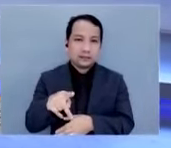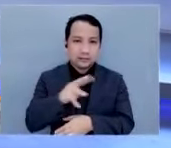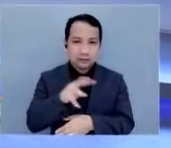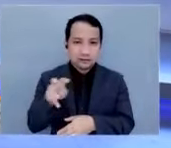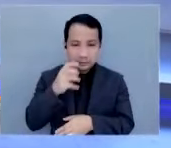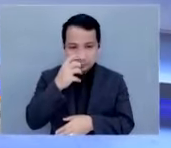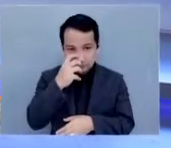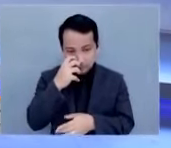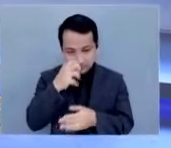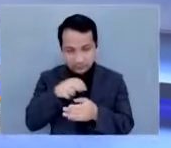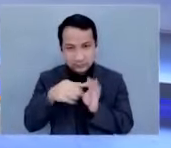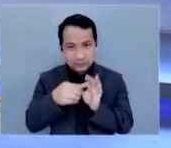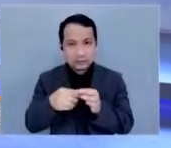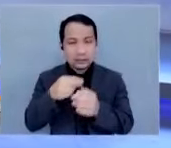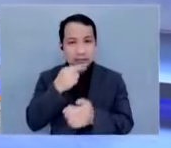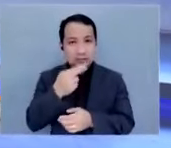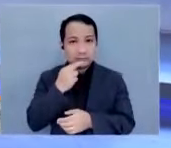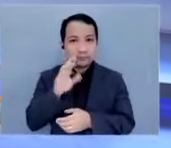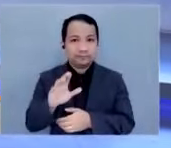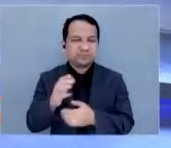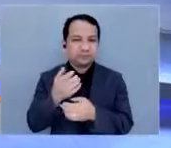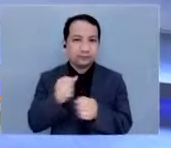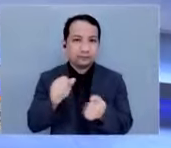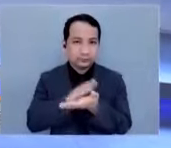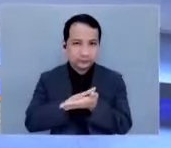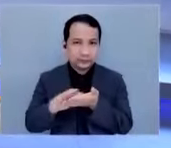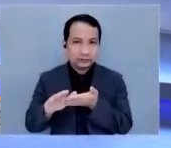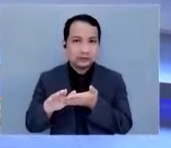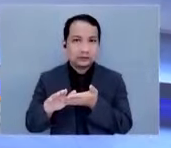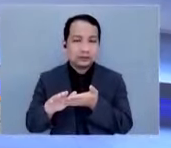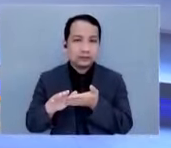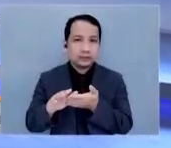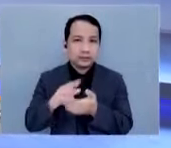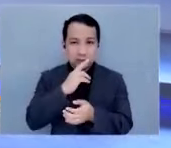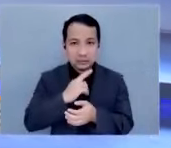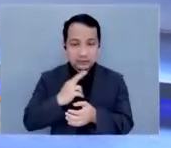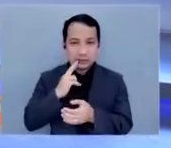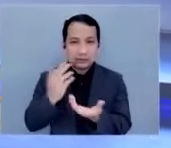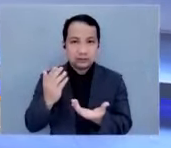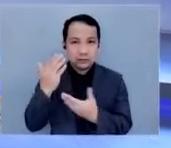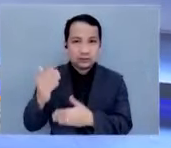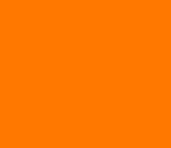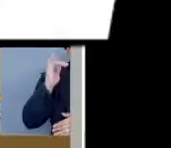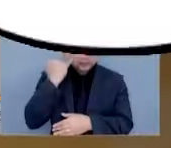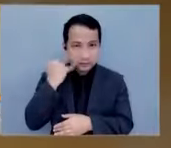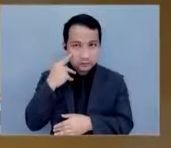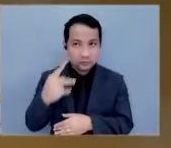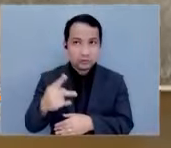Baliparan, tinitiyak na rin ang kalinisan. Nasa frontline ng balitang yan, si Justin Ponsala.